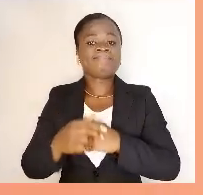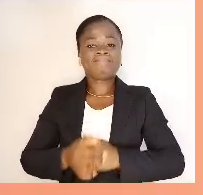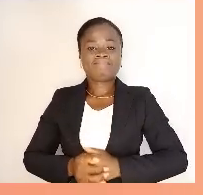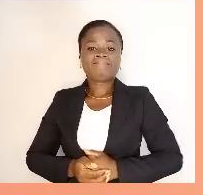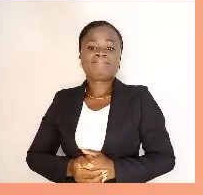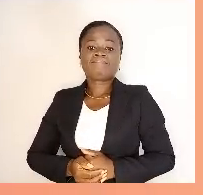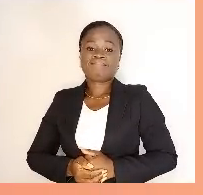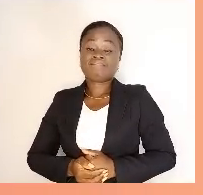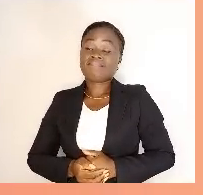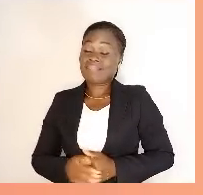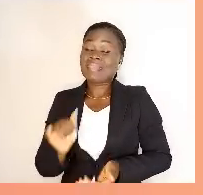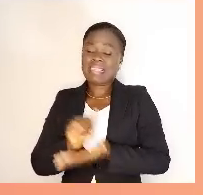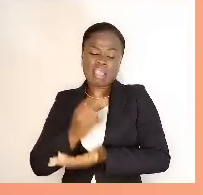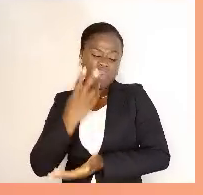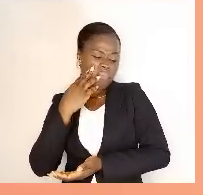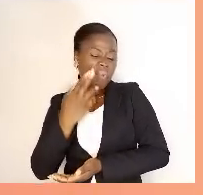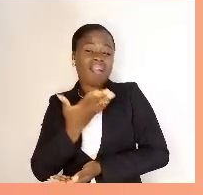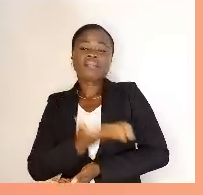institutions.